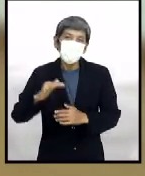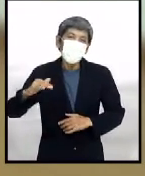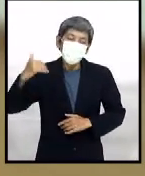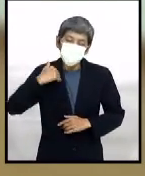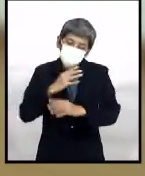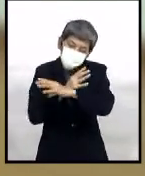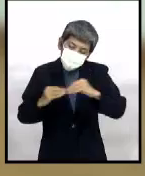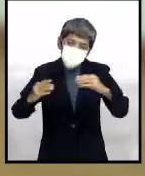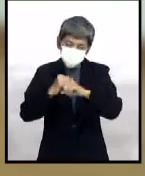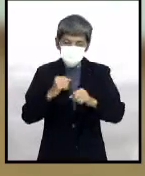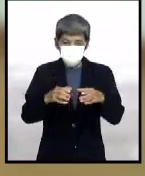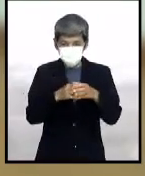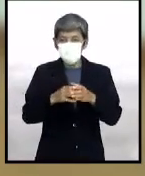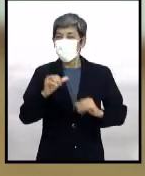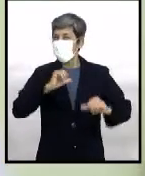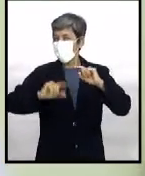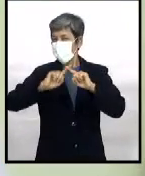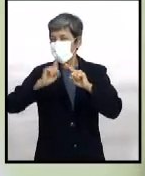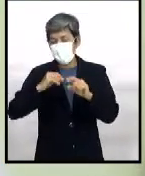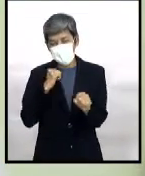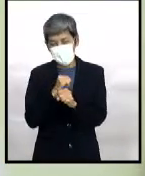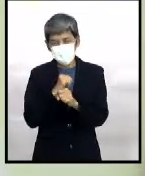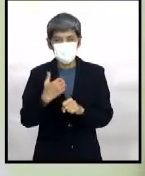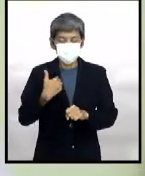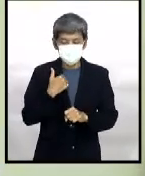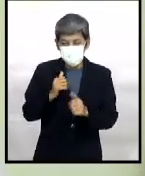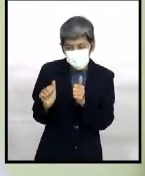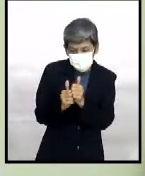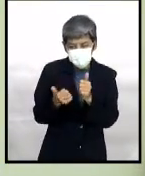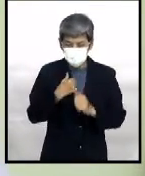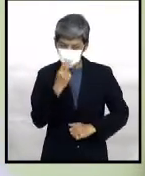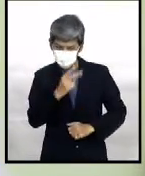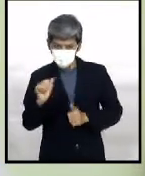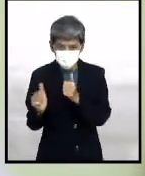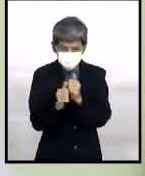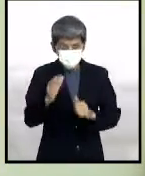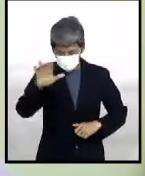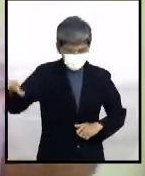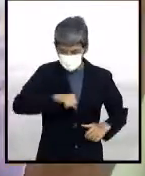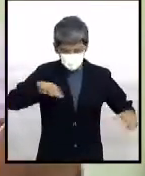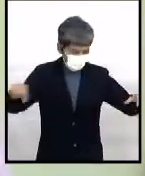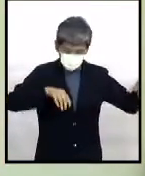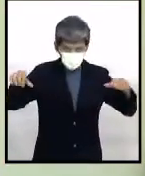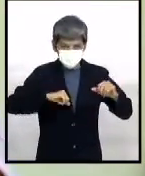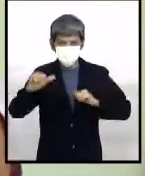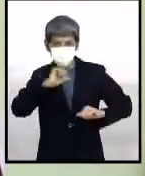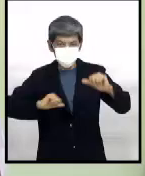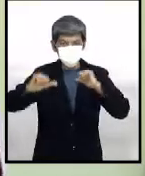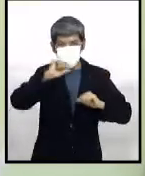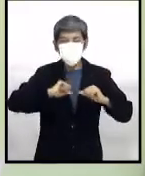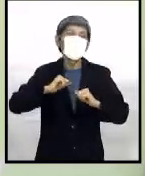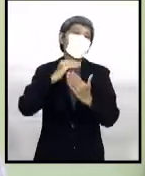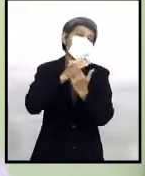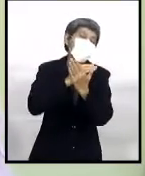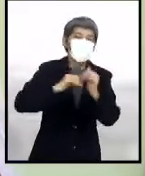รุ่นพี่มัธยศิลป์ตอนนั้นก็อยู่ในวงการบันเทิงเยอะเวลาก็ทำรายการก็หาตัวประกอบเอาไอ้นี่เห็นบ่อยละครเวทีเอ้ยมาเล่นเล่นพวกคลิปสั้นๆ